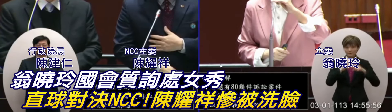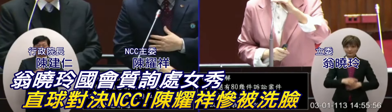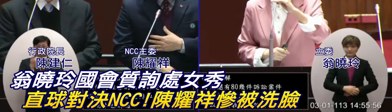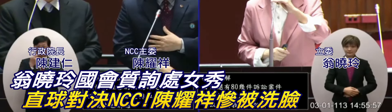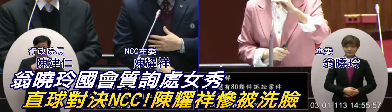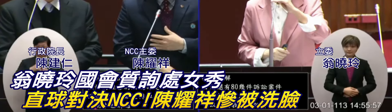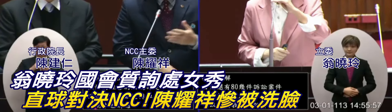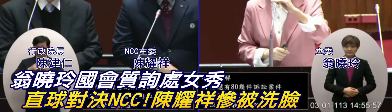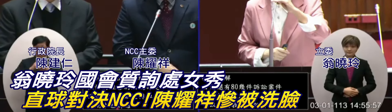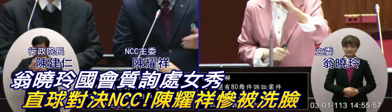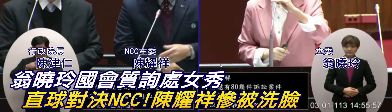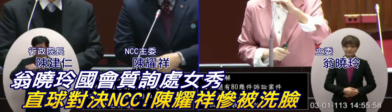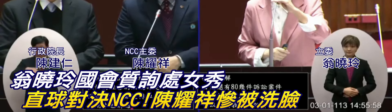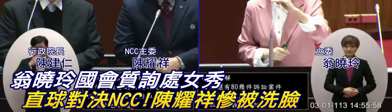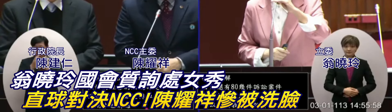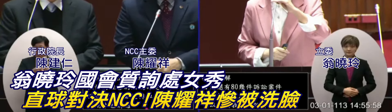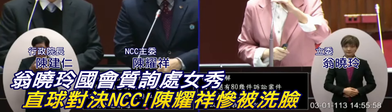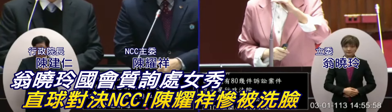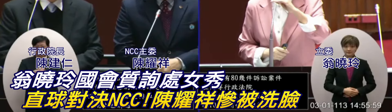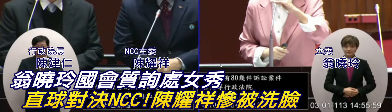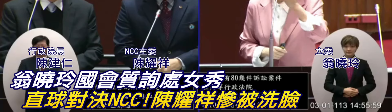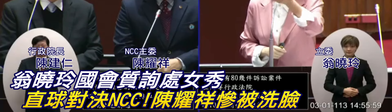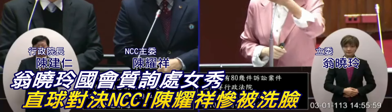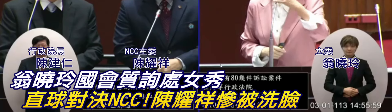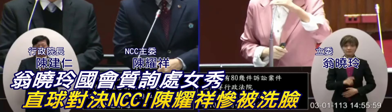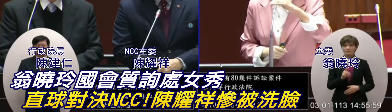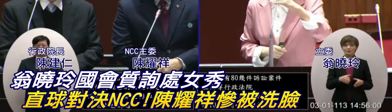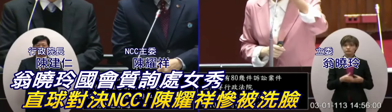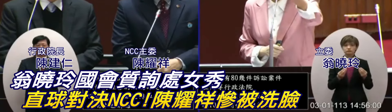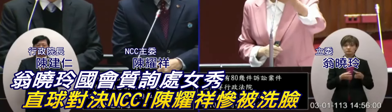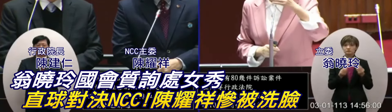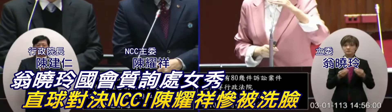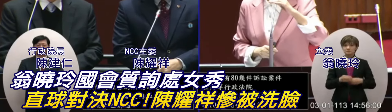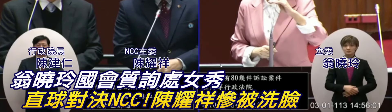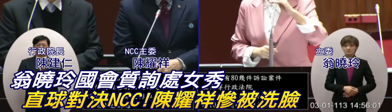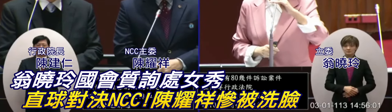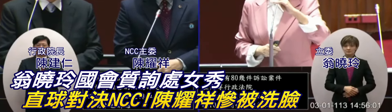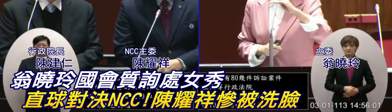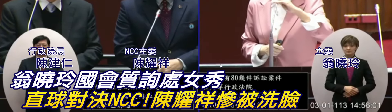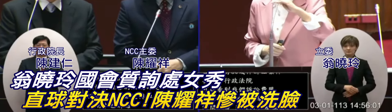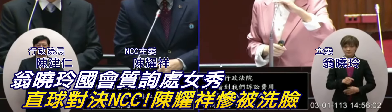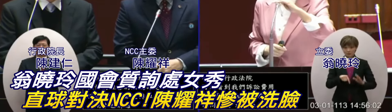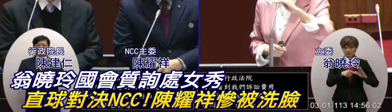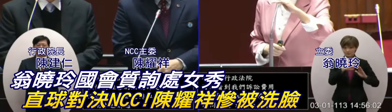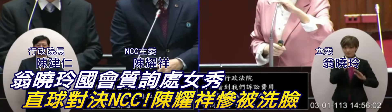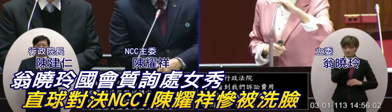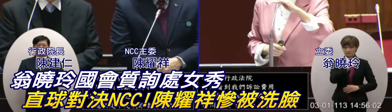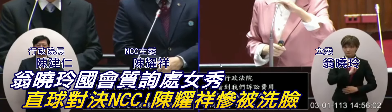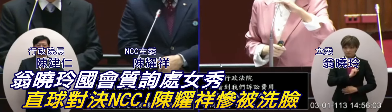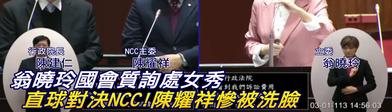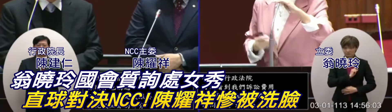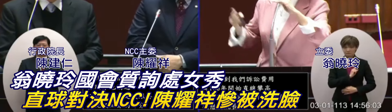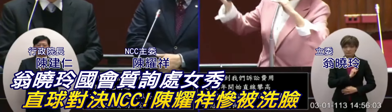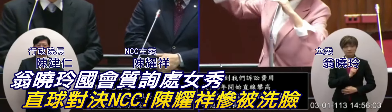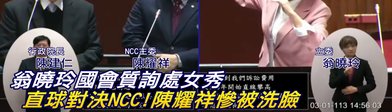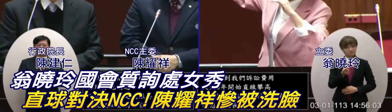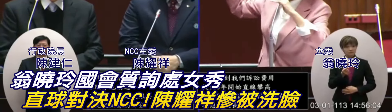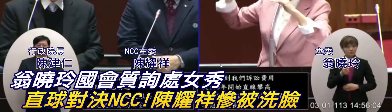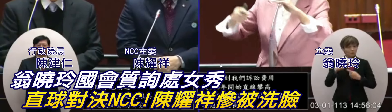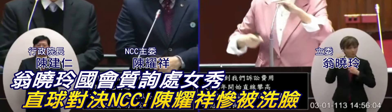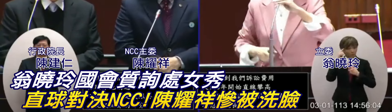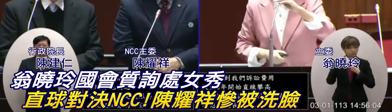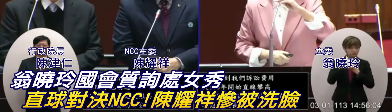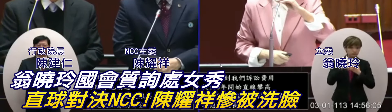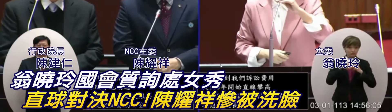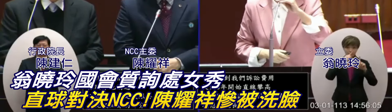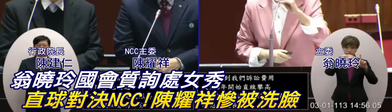跟委员报告这个比较细节的部分？我想 不需要太多细节。我想就是院长，从您一个作为这个研究学者来看，您看